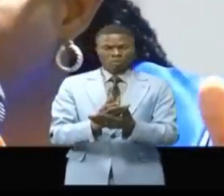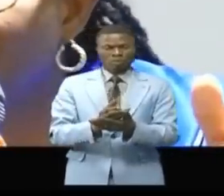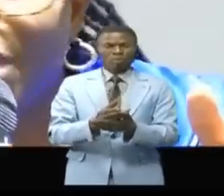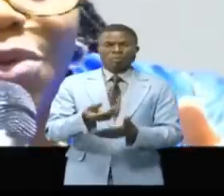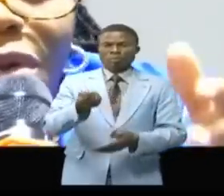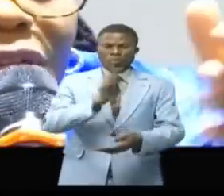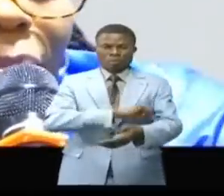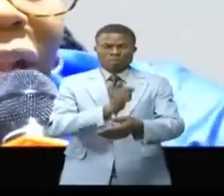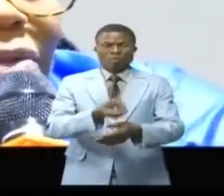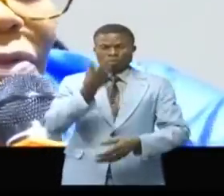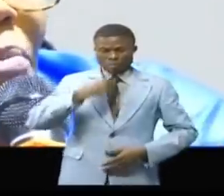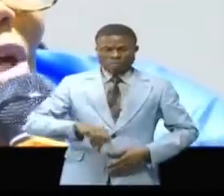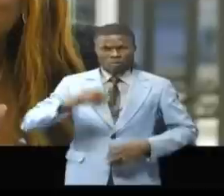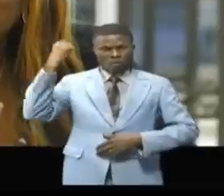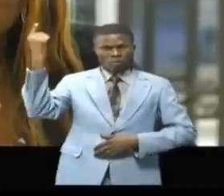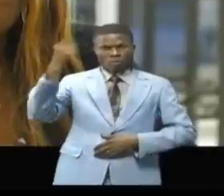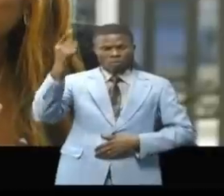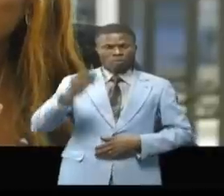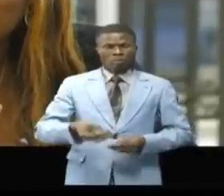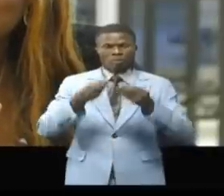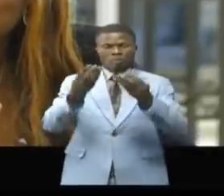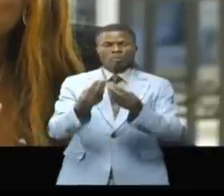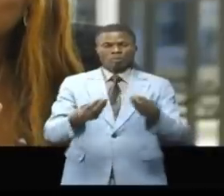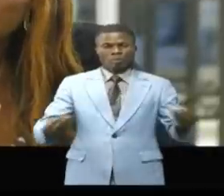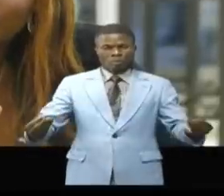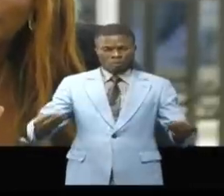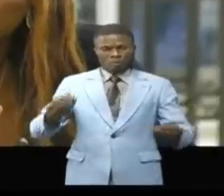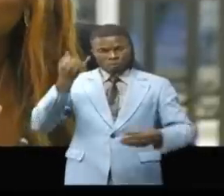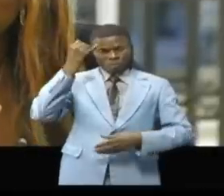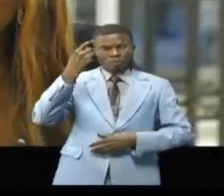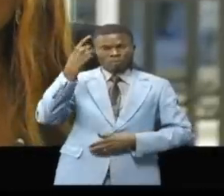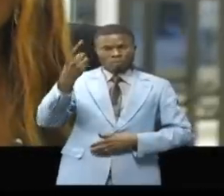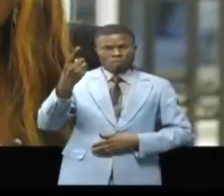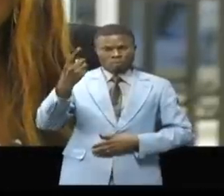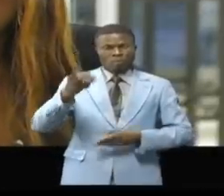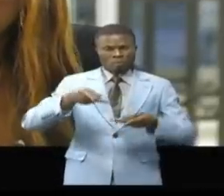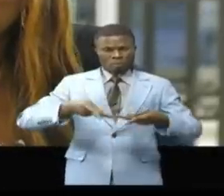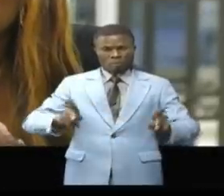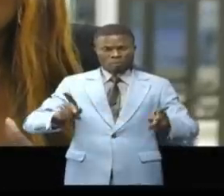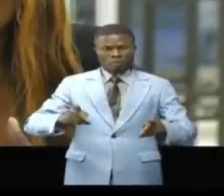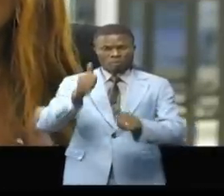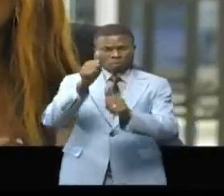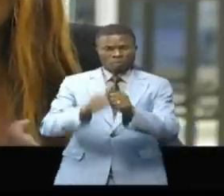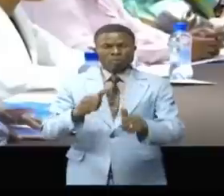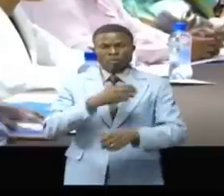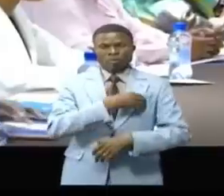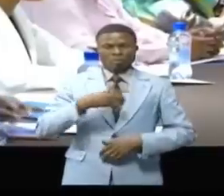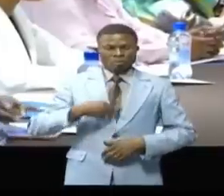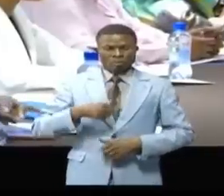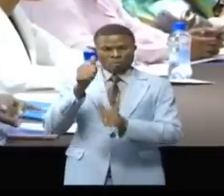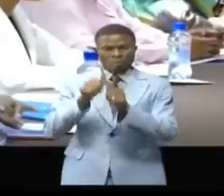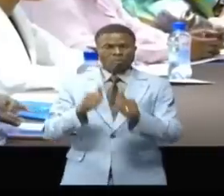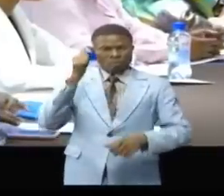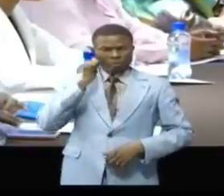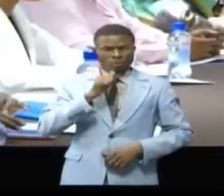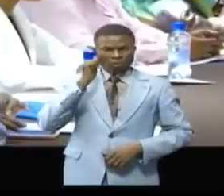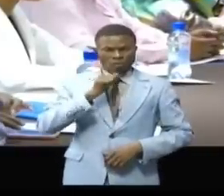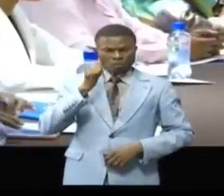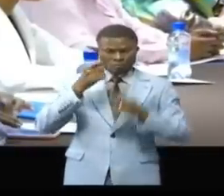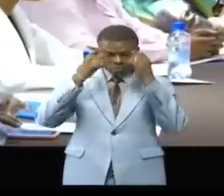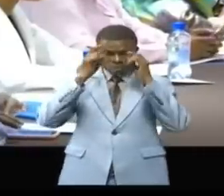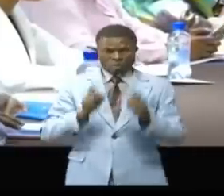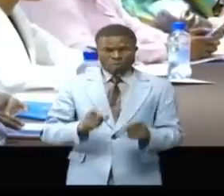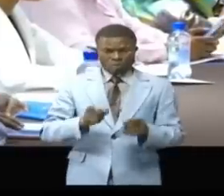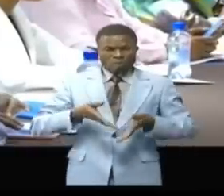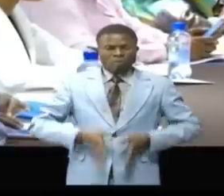à risque dans le monde et proposer une vision commune, celle de permettre à chaque femme et à chaque fille de déterminer son